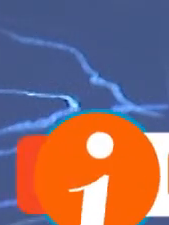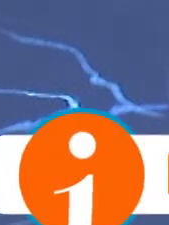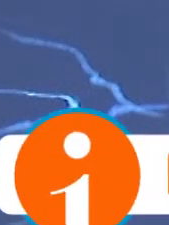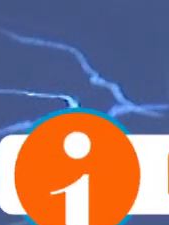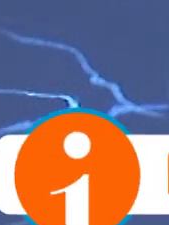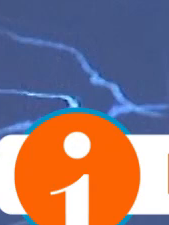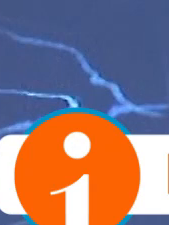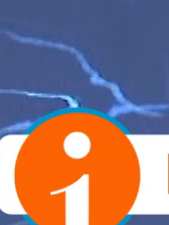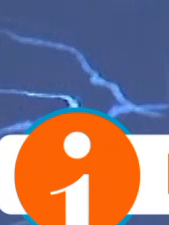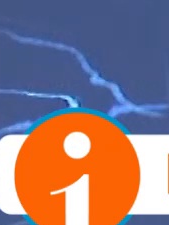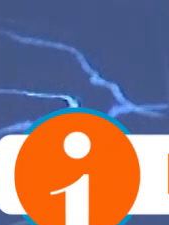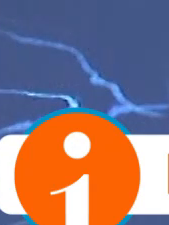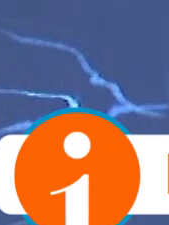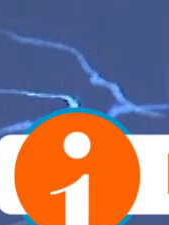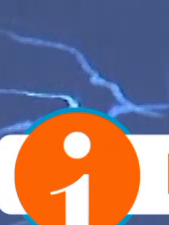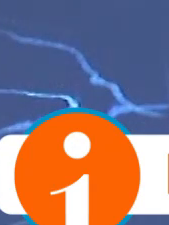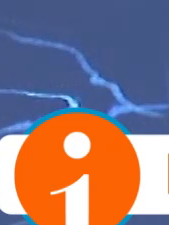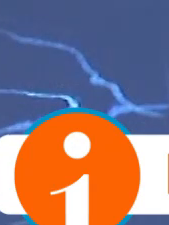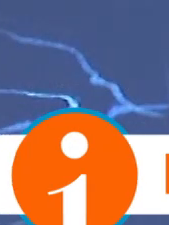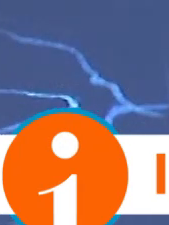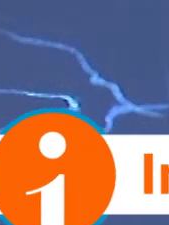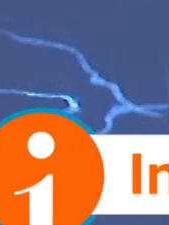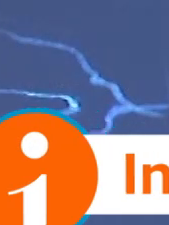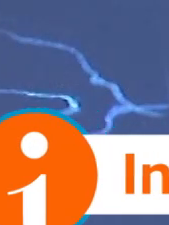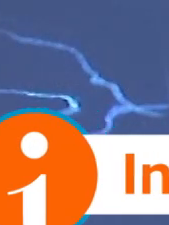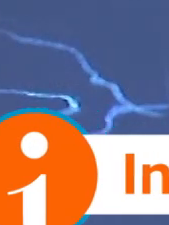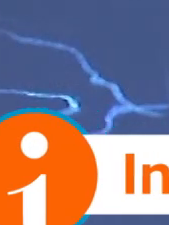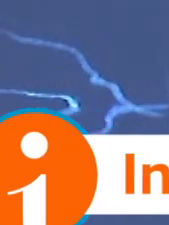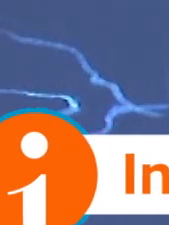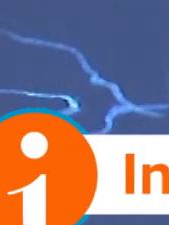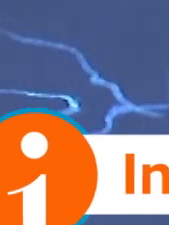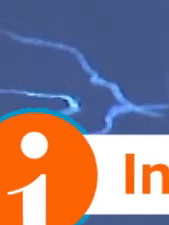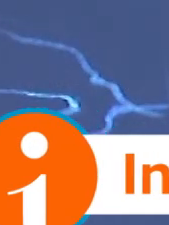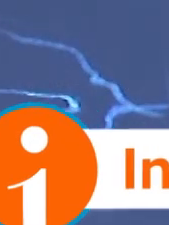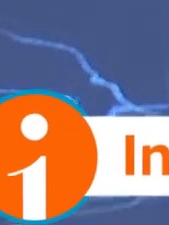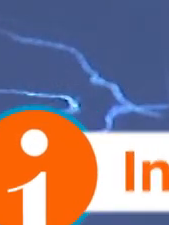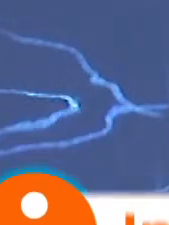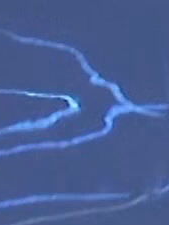қызықты ақпараттар Информбюроның YouTube арнасында. Жазылыңыздар,